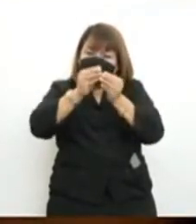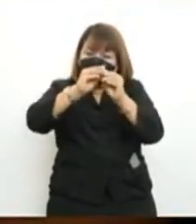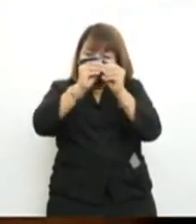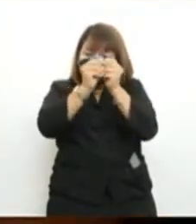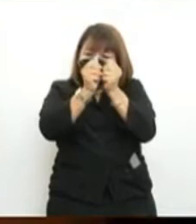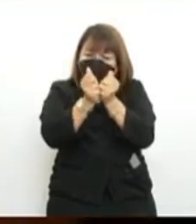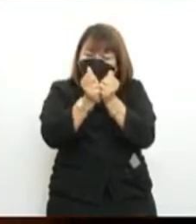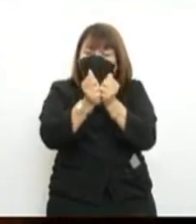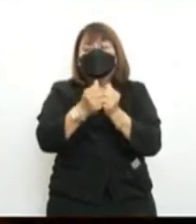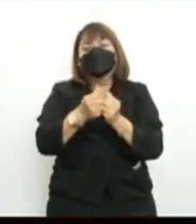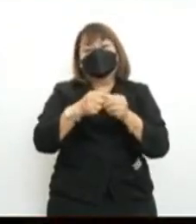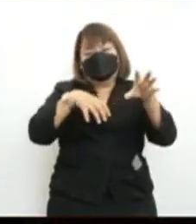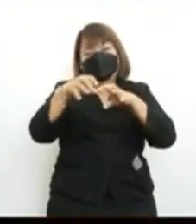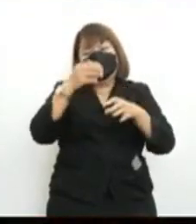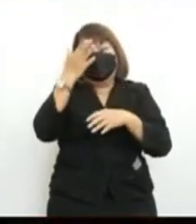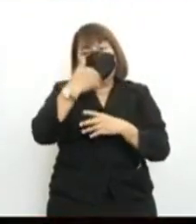แต่ง